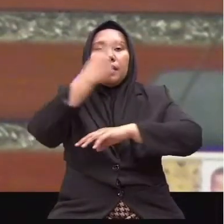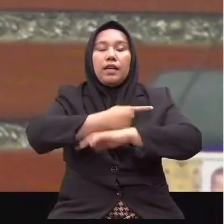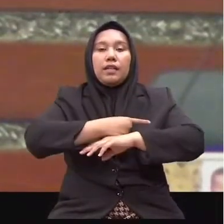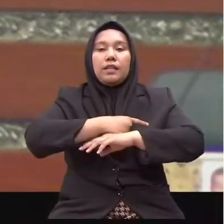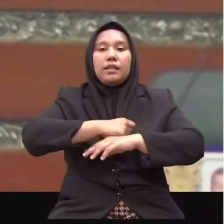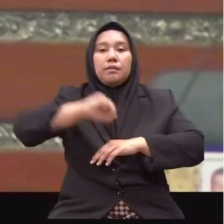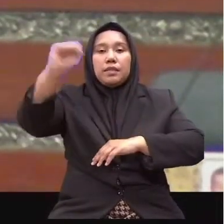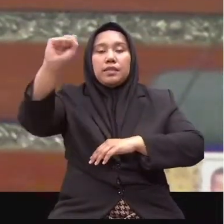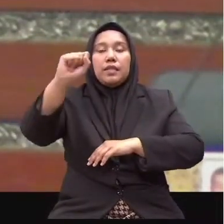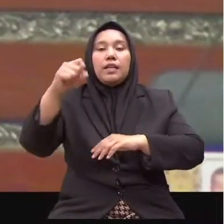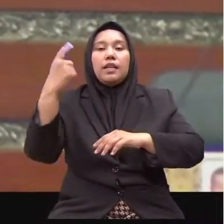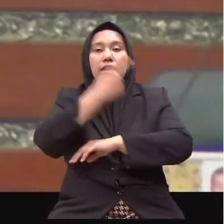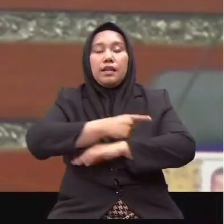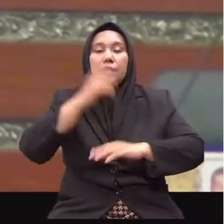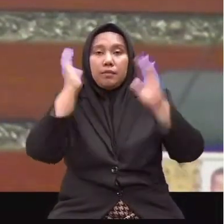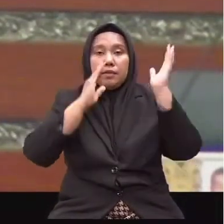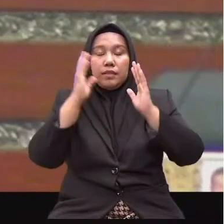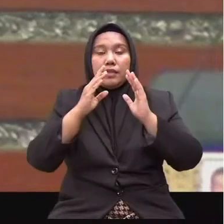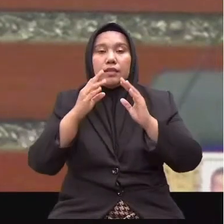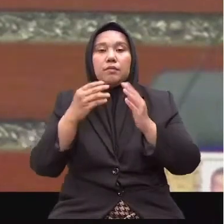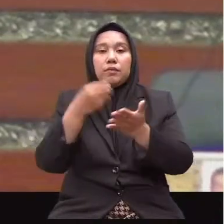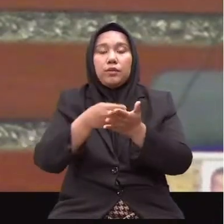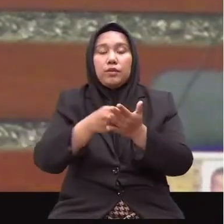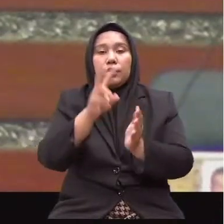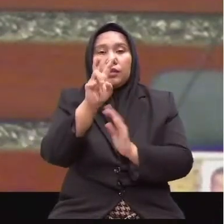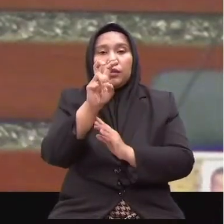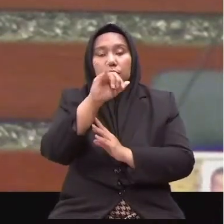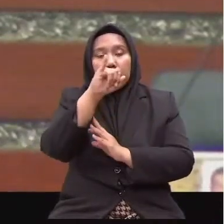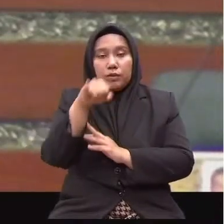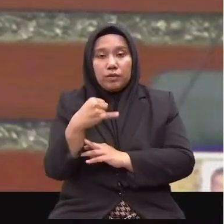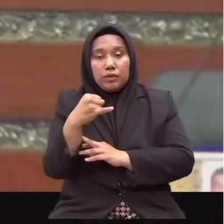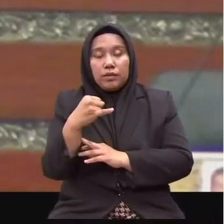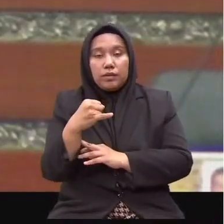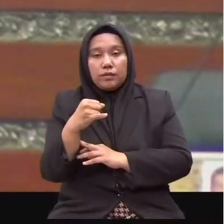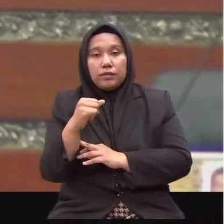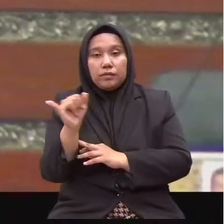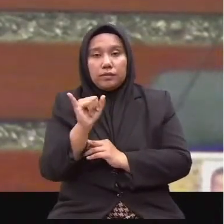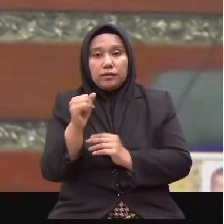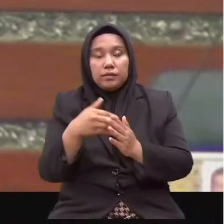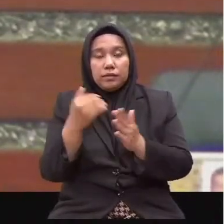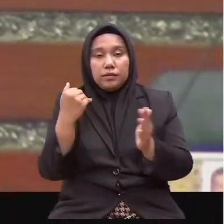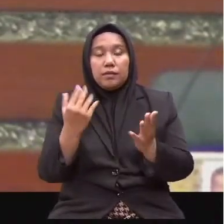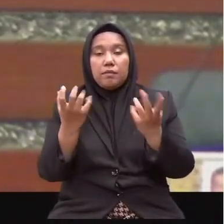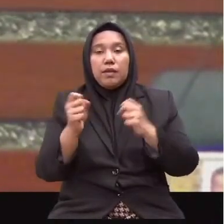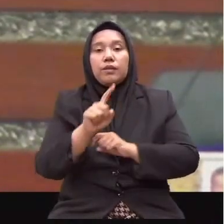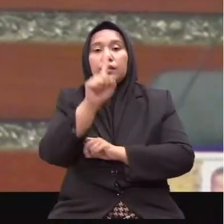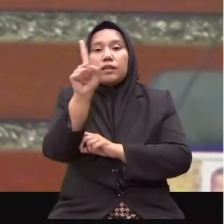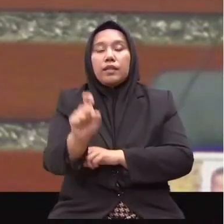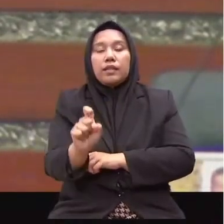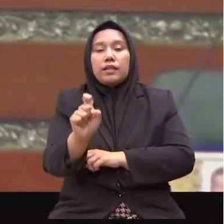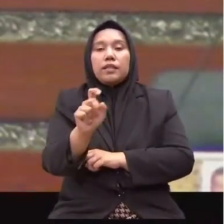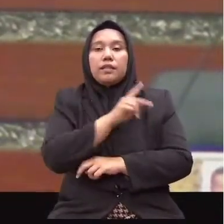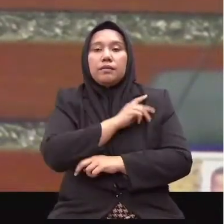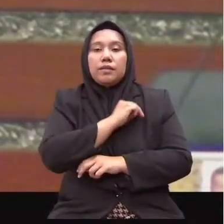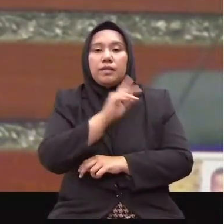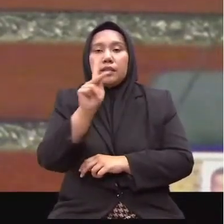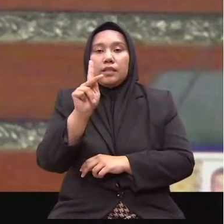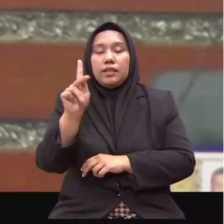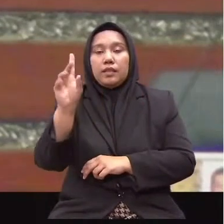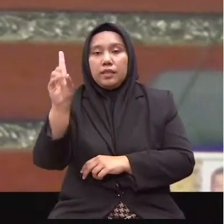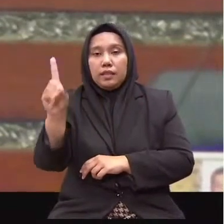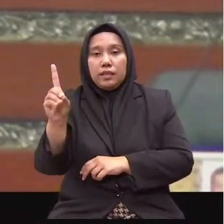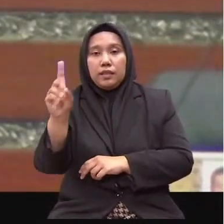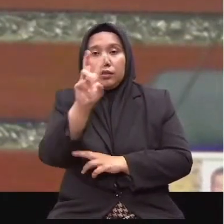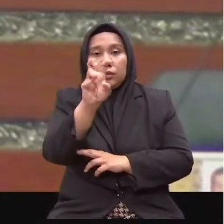nampak peruntukannya 20 juta terjemahannya pada tahun sebelumnya saya nak tanya pihak Kementerian Apakah 20